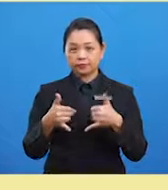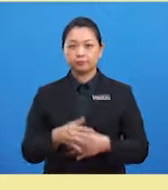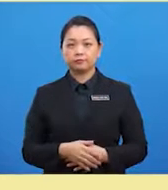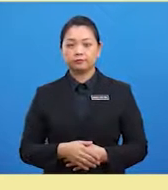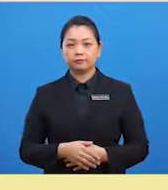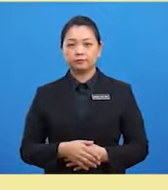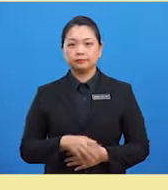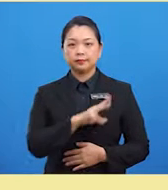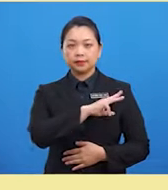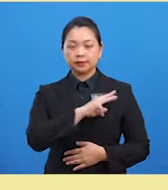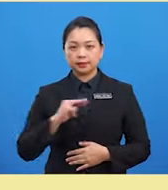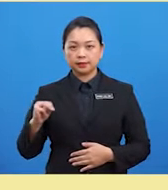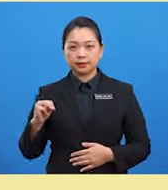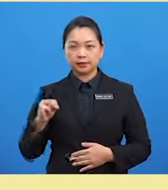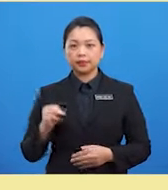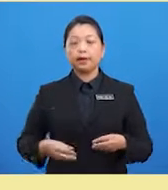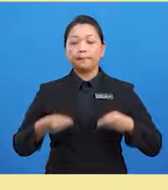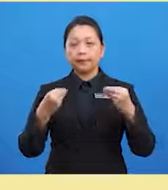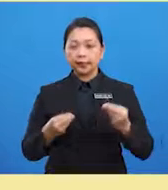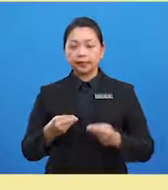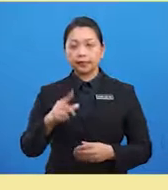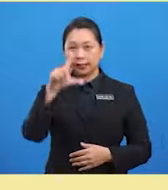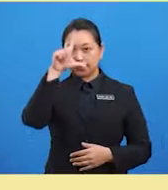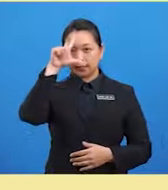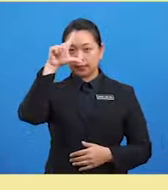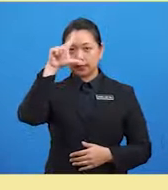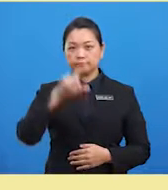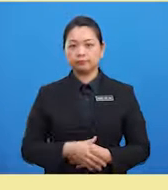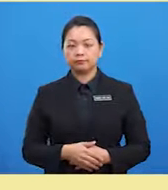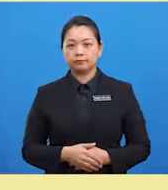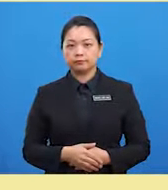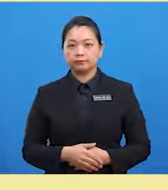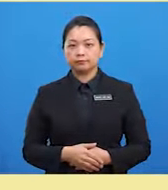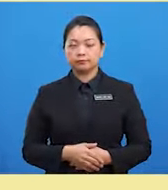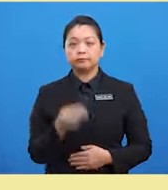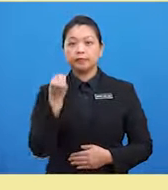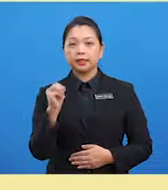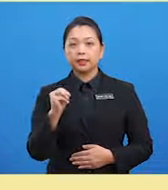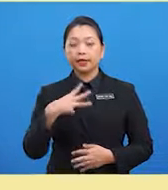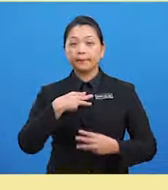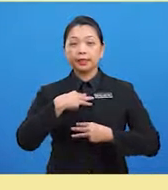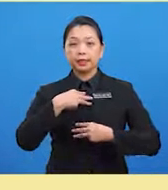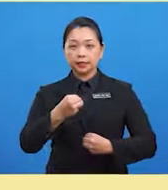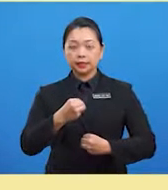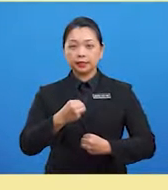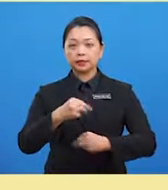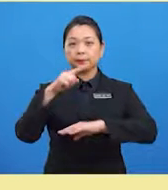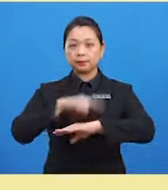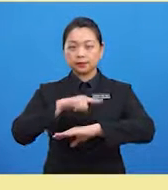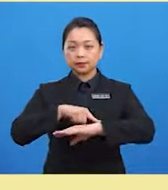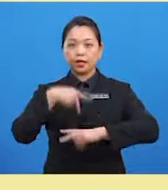manakala bagi golongan lelaki menunjukkan minat semasa